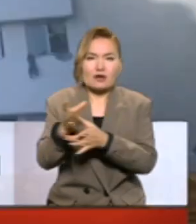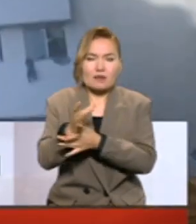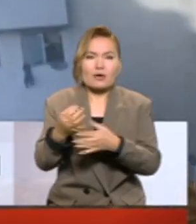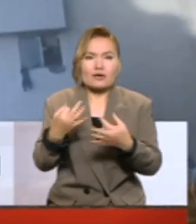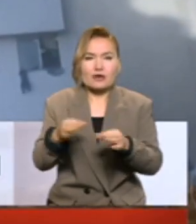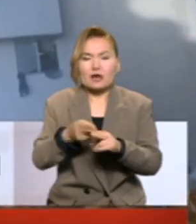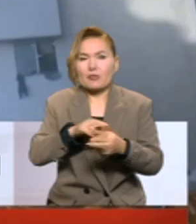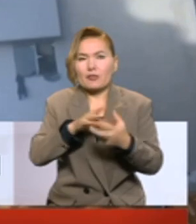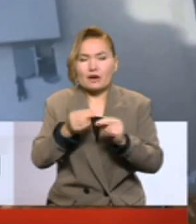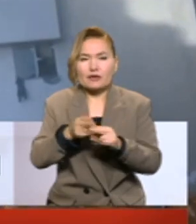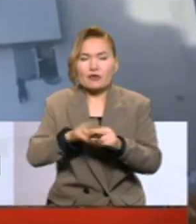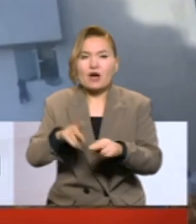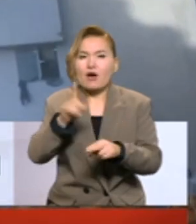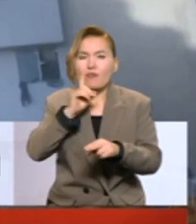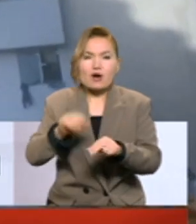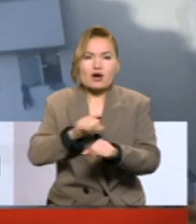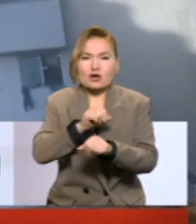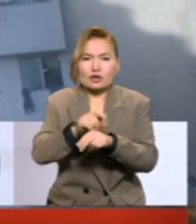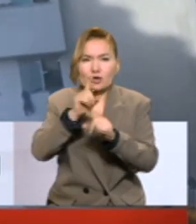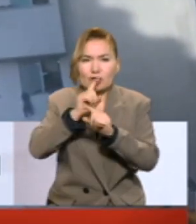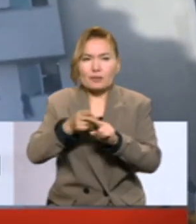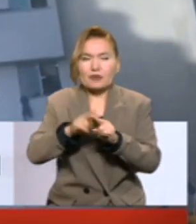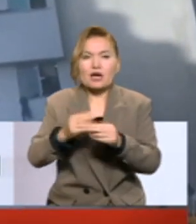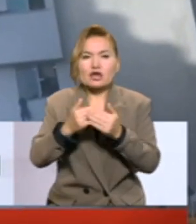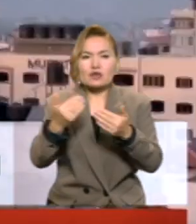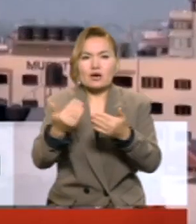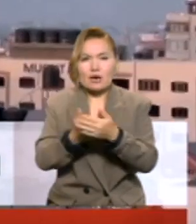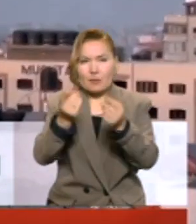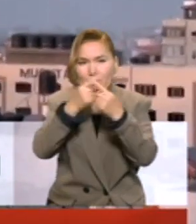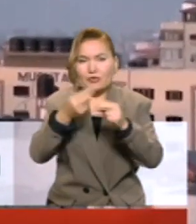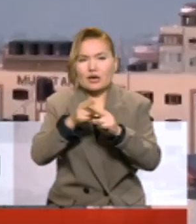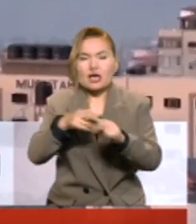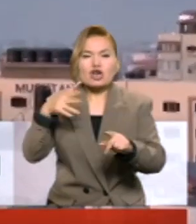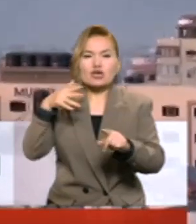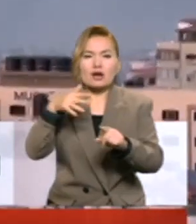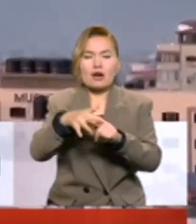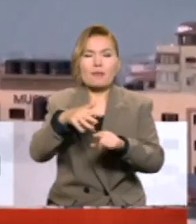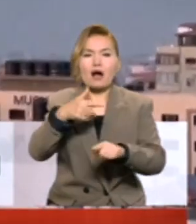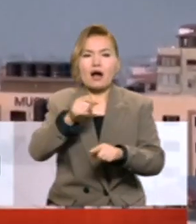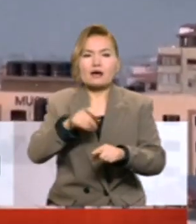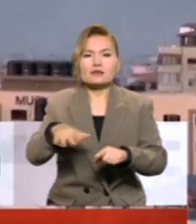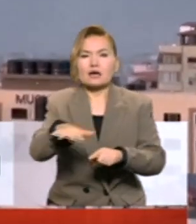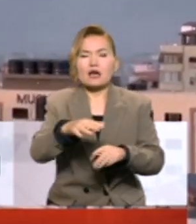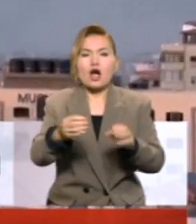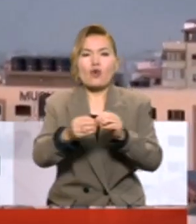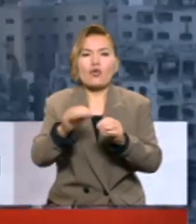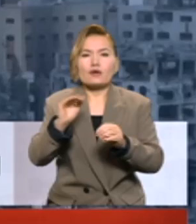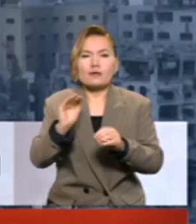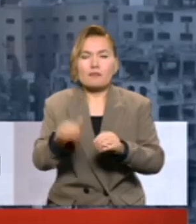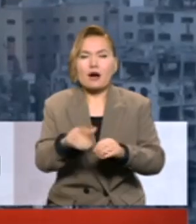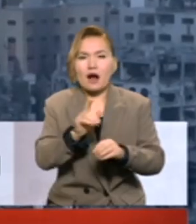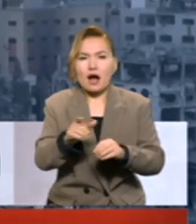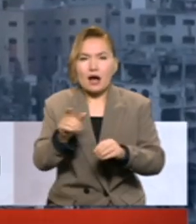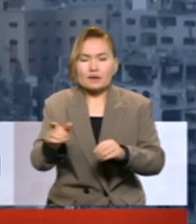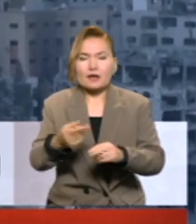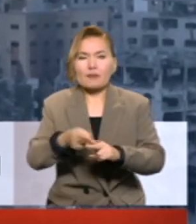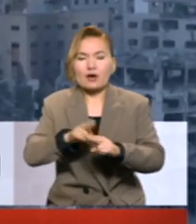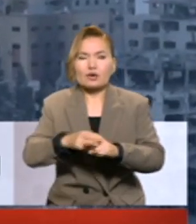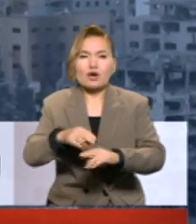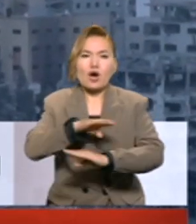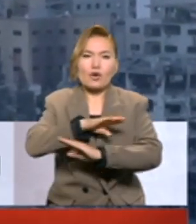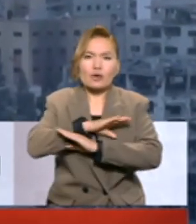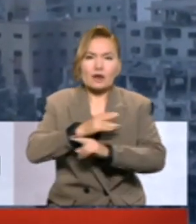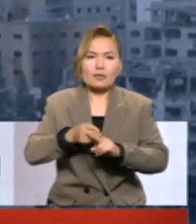мақсатта үзіліс жасауға да келіспей отыр. Соңғы мәліметтерге сай шабуылдан Газа секторында 10 мыңнан астам бейбіт тұрғын қаза